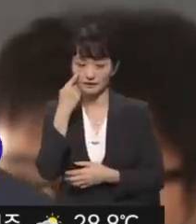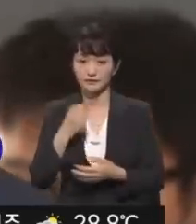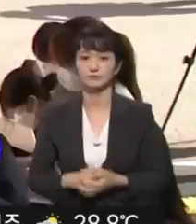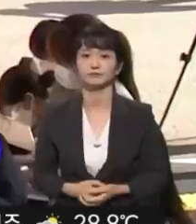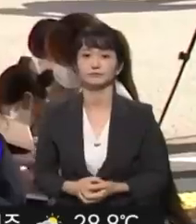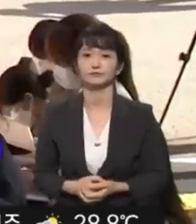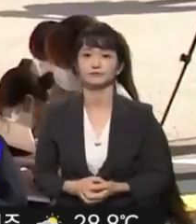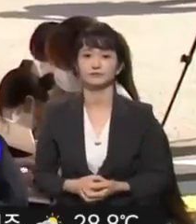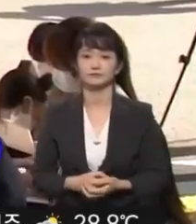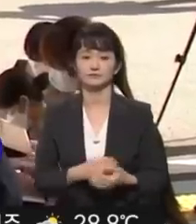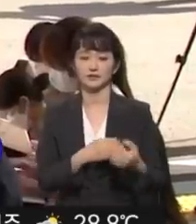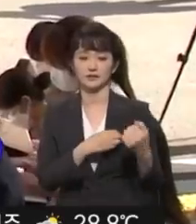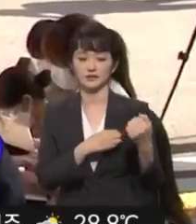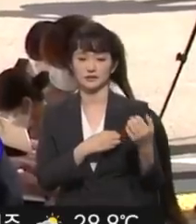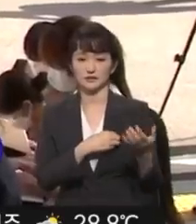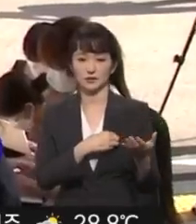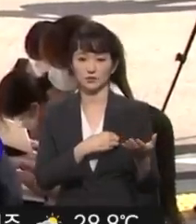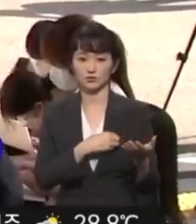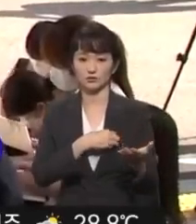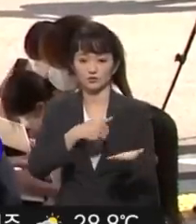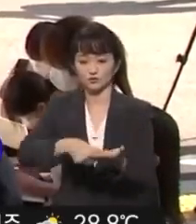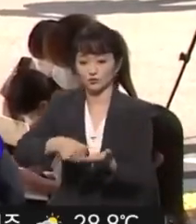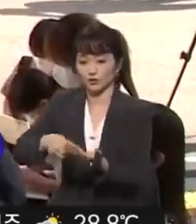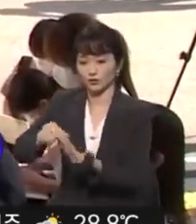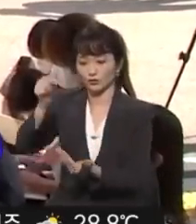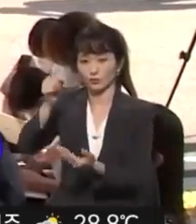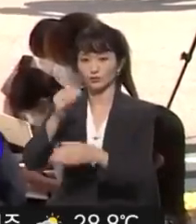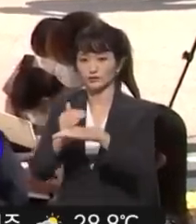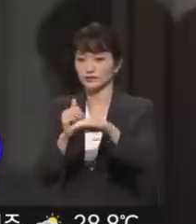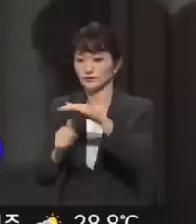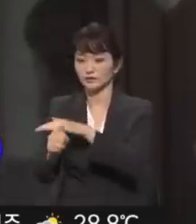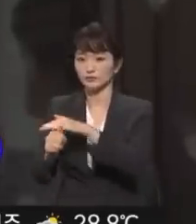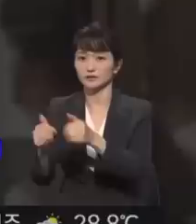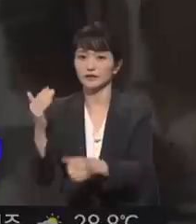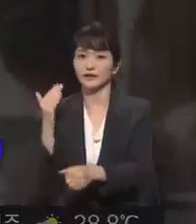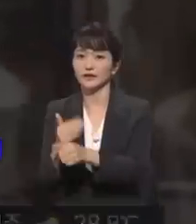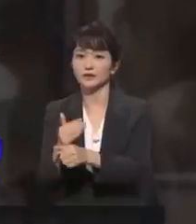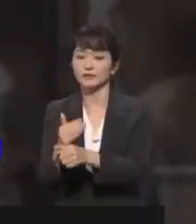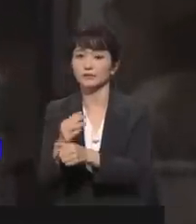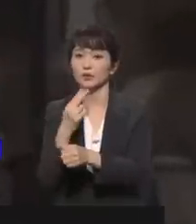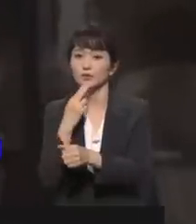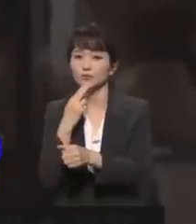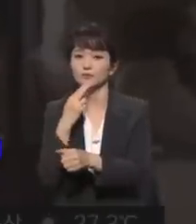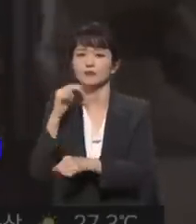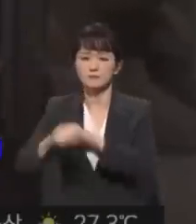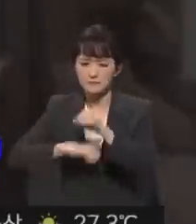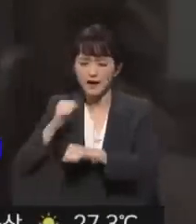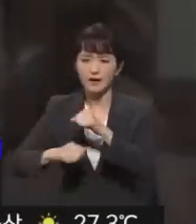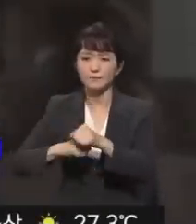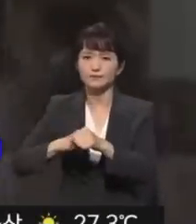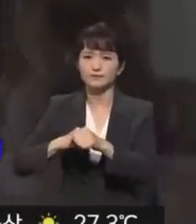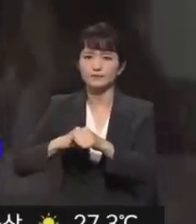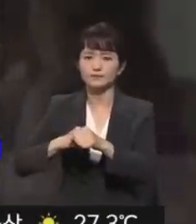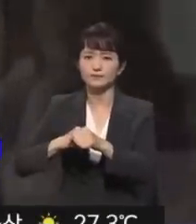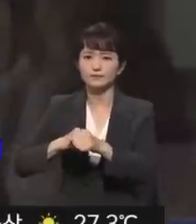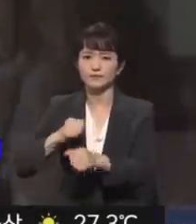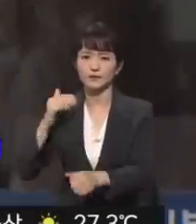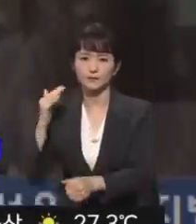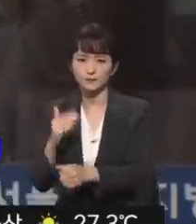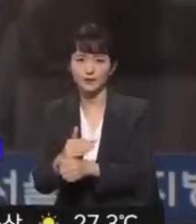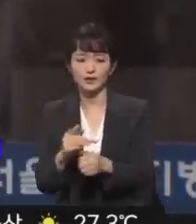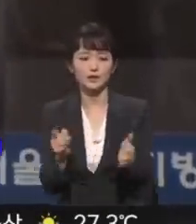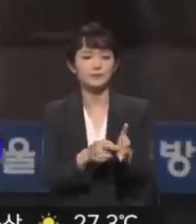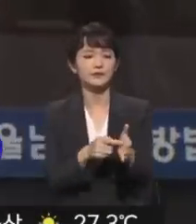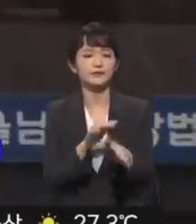말해서 당원들이 꼽은 당대표를 어떻게 해임에 대한 명령 규정도 없이 마음대로 어 트 러 내리고 사실상 bj 로